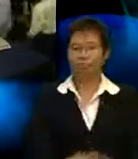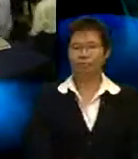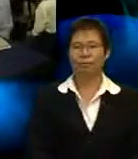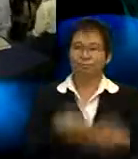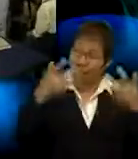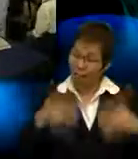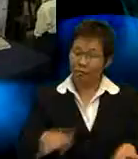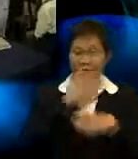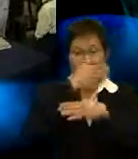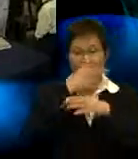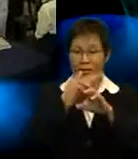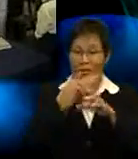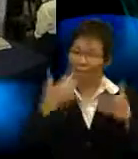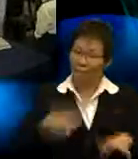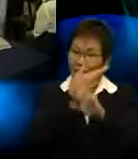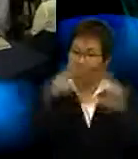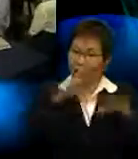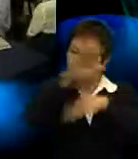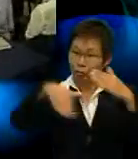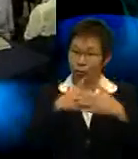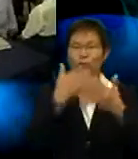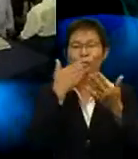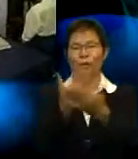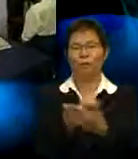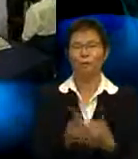semua? Dah. Bagus.